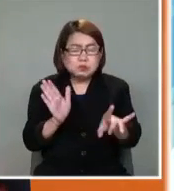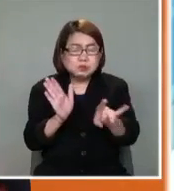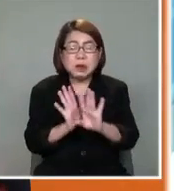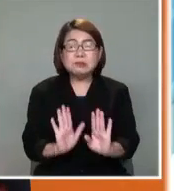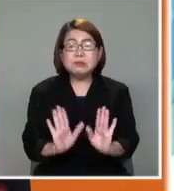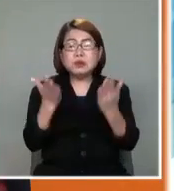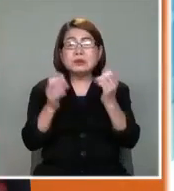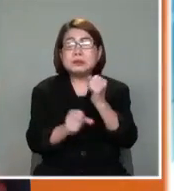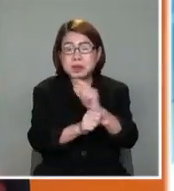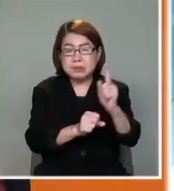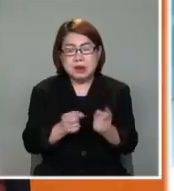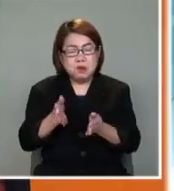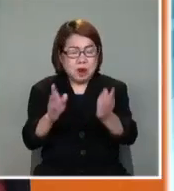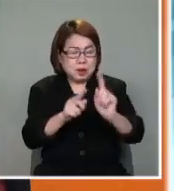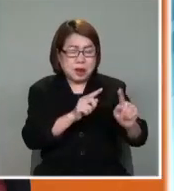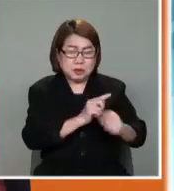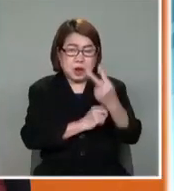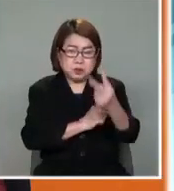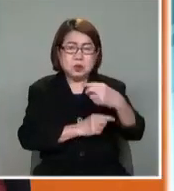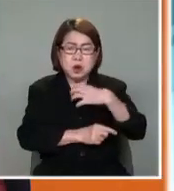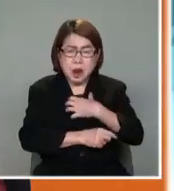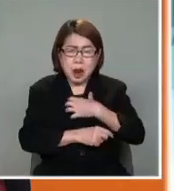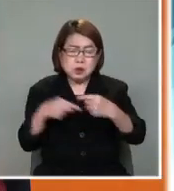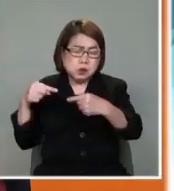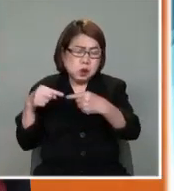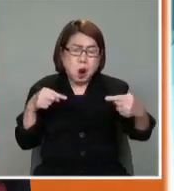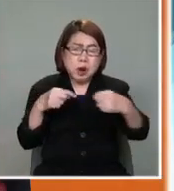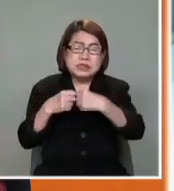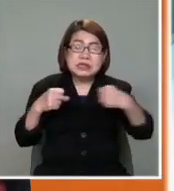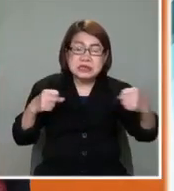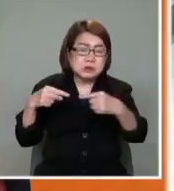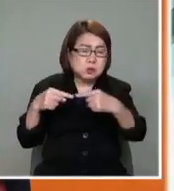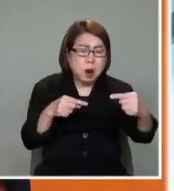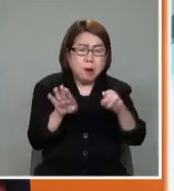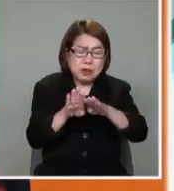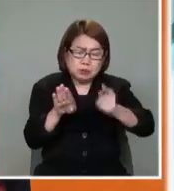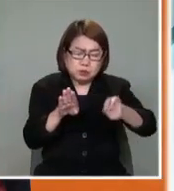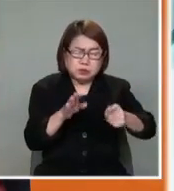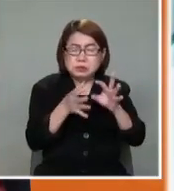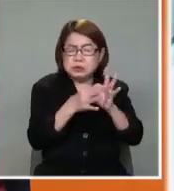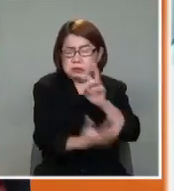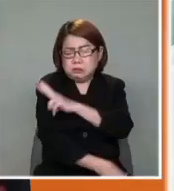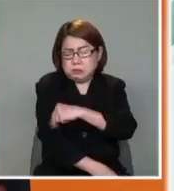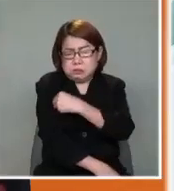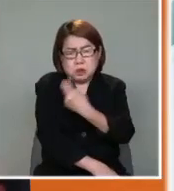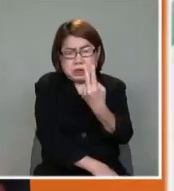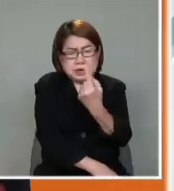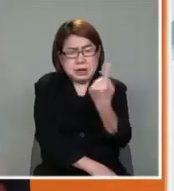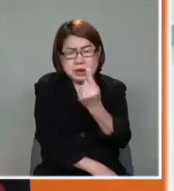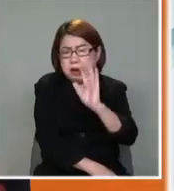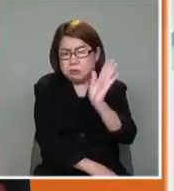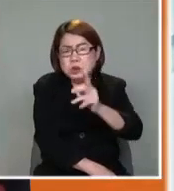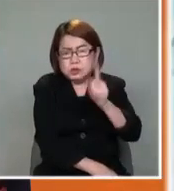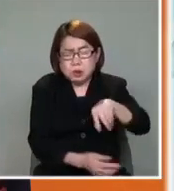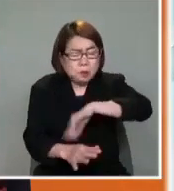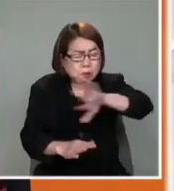าค่ะคุณผู้ชมคะคือการจะต่ออายุออกไปเนี่ยไม่ใช่แค่ดูเรื่องของในด้านสาธารณสุขเท่านั้นต้องมองให้ครอบคลุมในทุกมิติไม่ว่